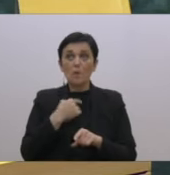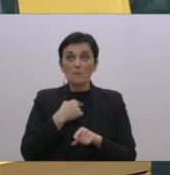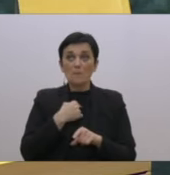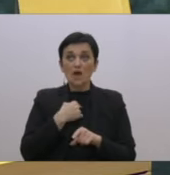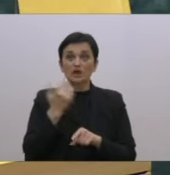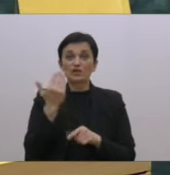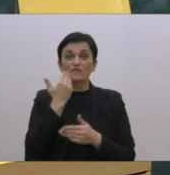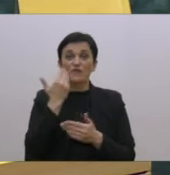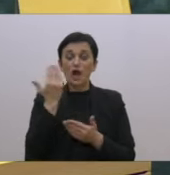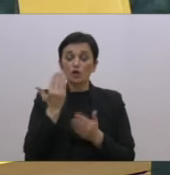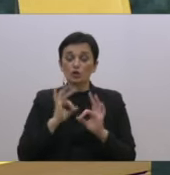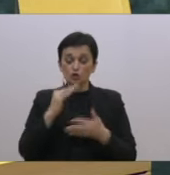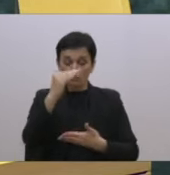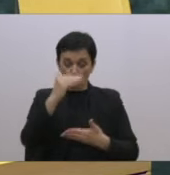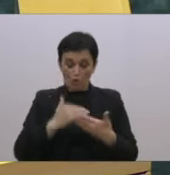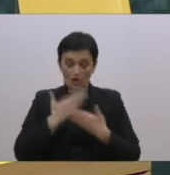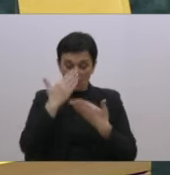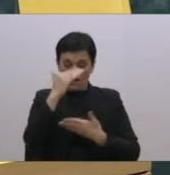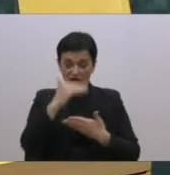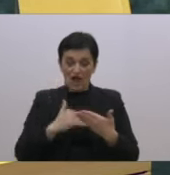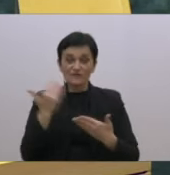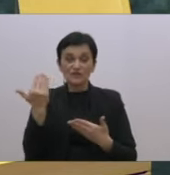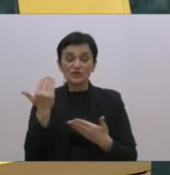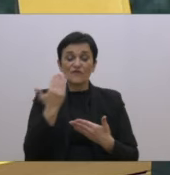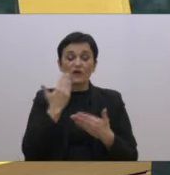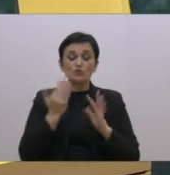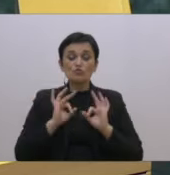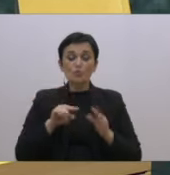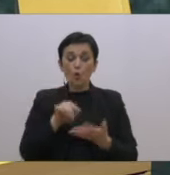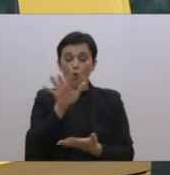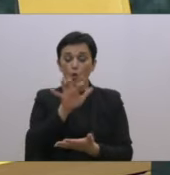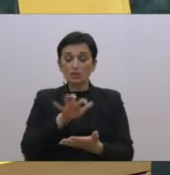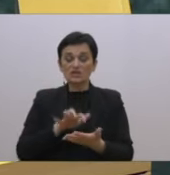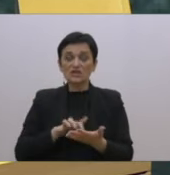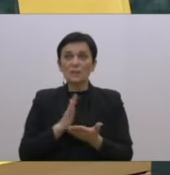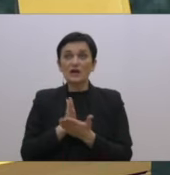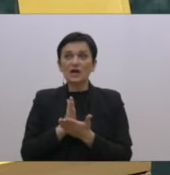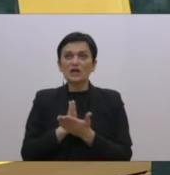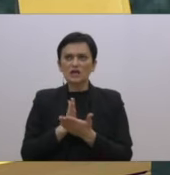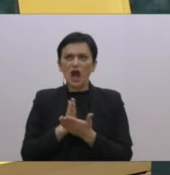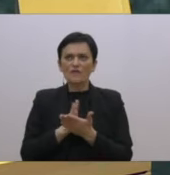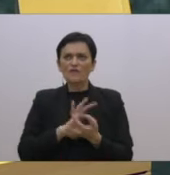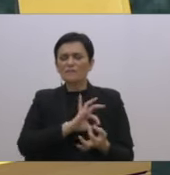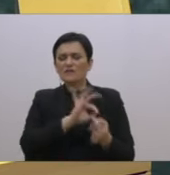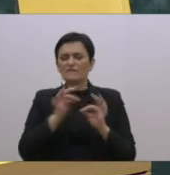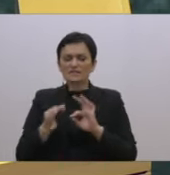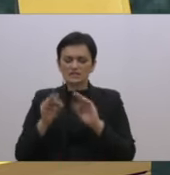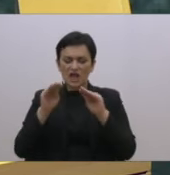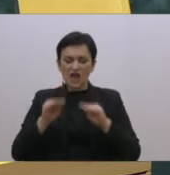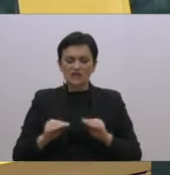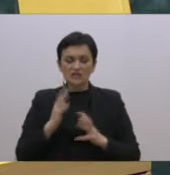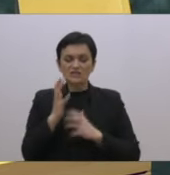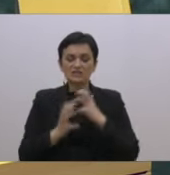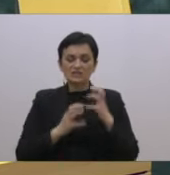თქვენ მოხსენებას, ბატონ მინისტრო, და თქვენს მოხსენებაში გაქვთ საკმაოდ ვრცლად გიწერიათ